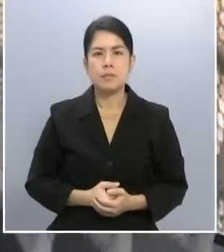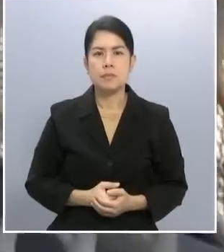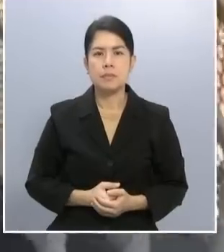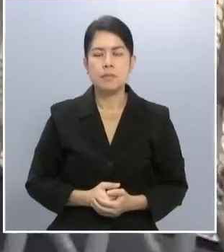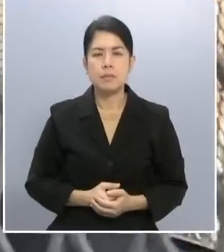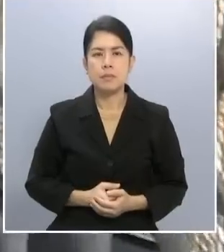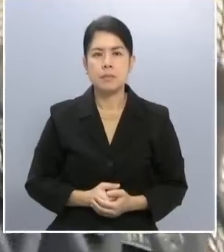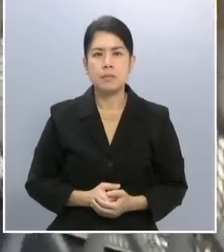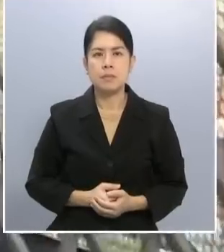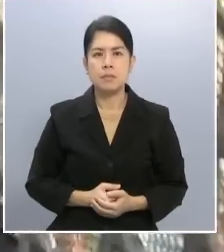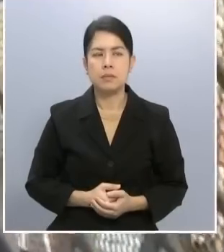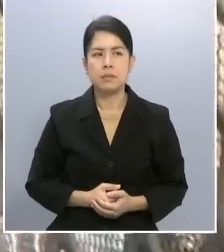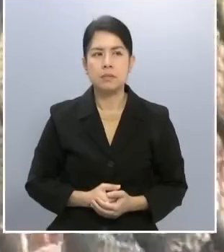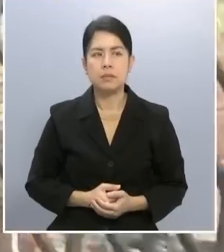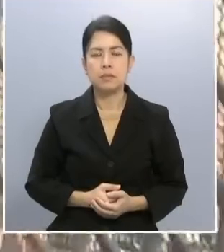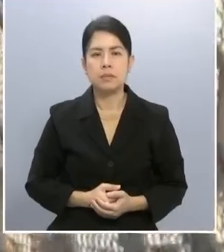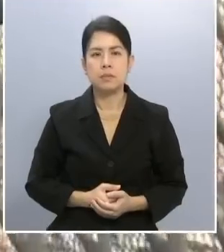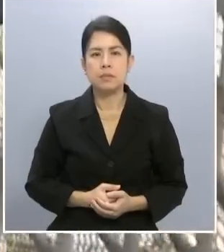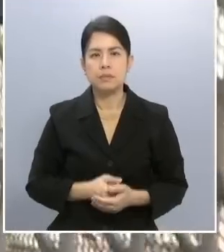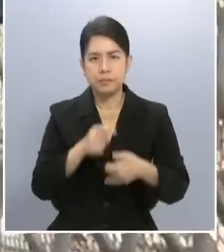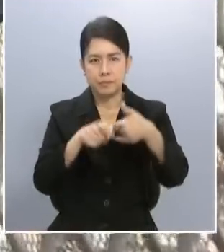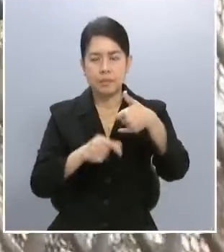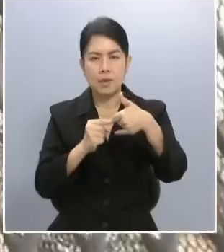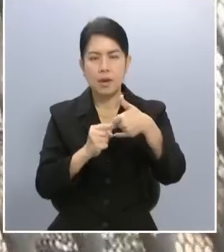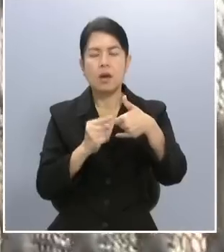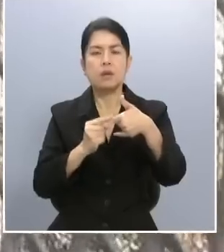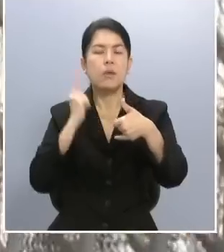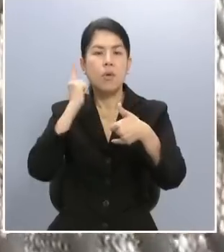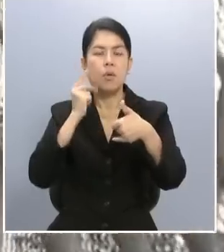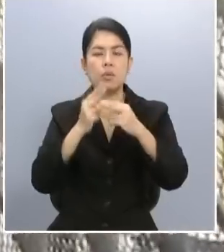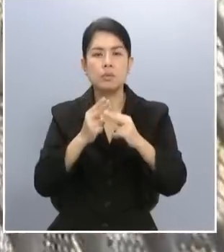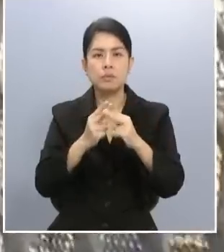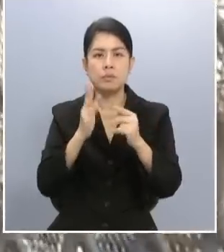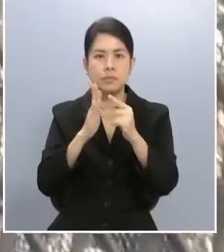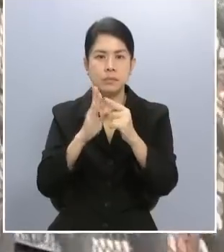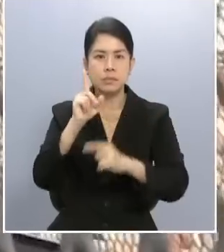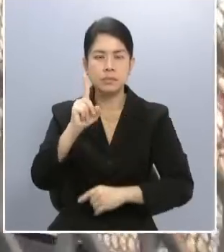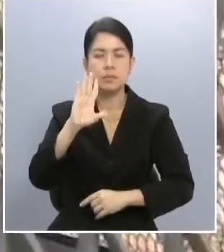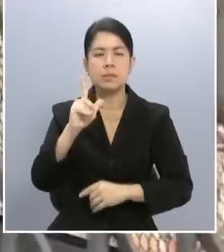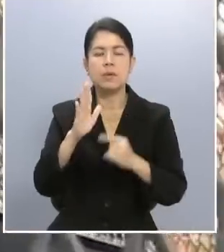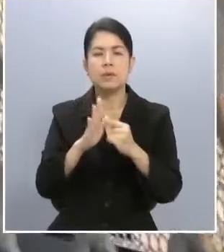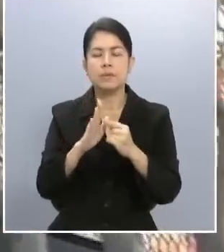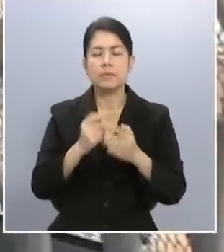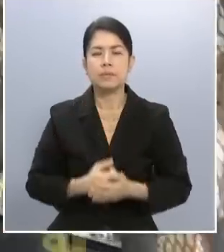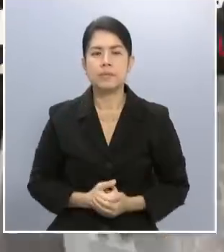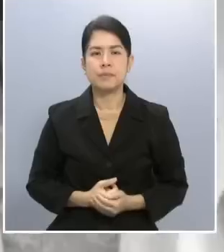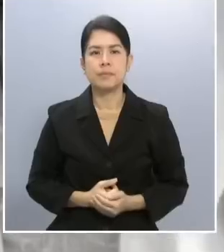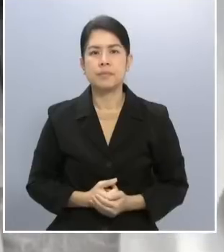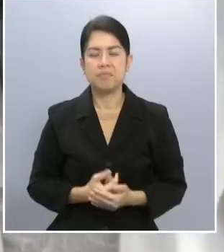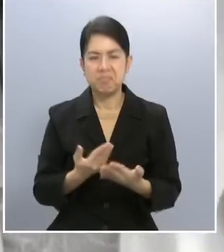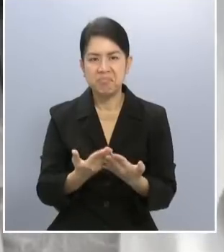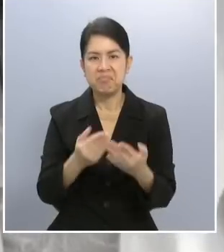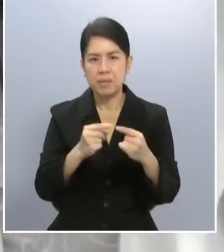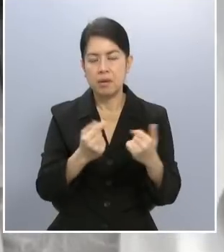มีรหัสคุณผู้ชมครับนี่คือทางฝั่งของลุงเดชานะครับก็คือเรียกว่าเป็นประเด็นที่หลายคน